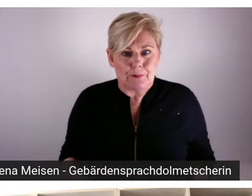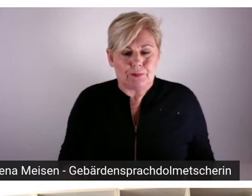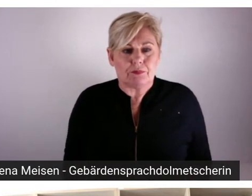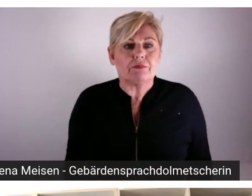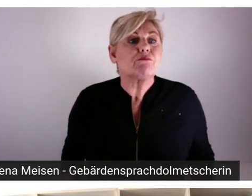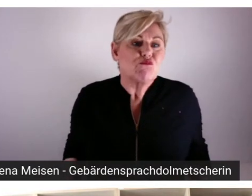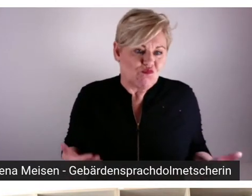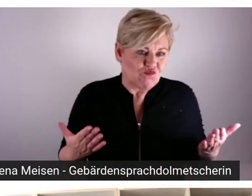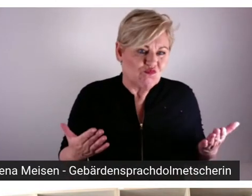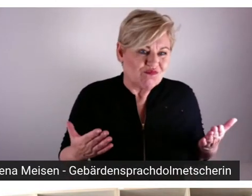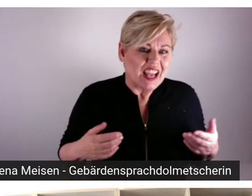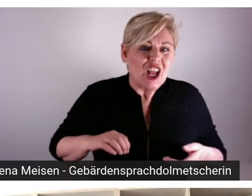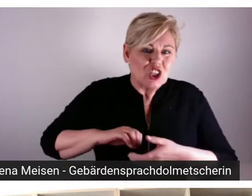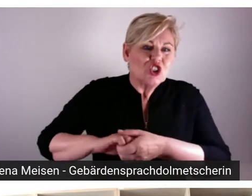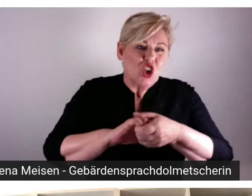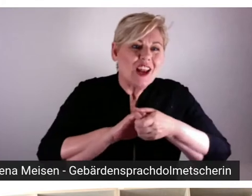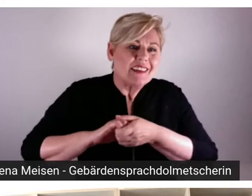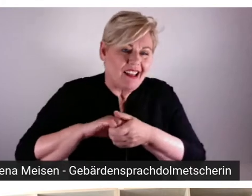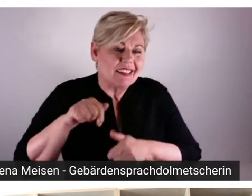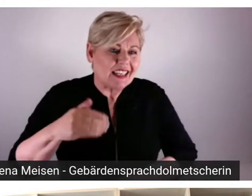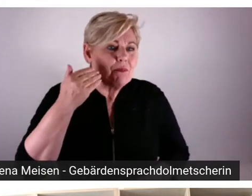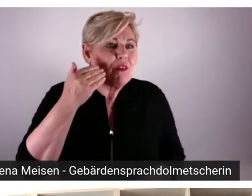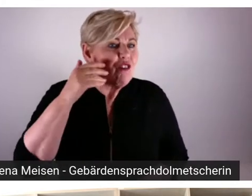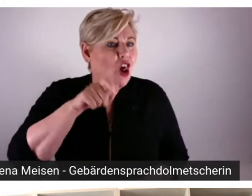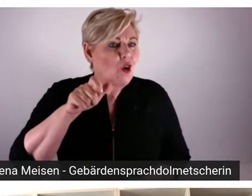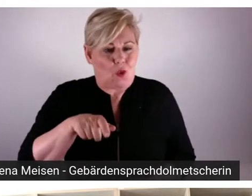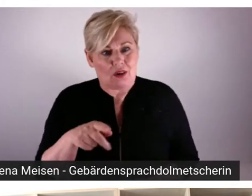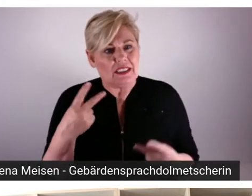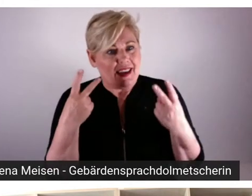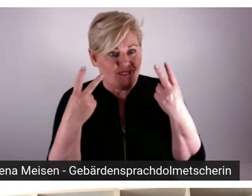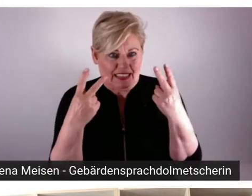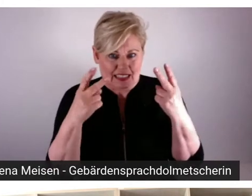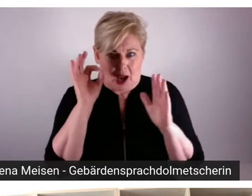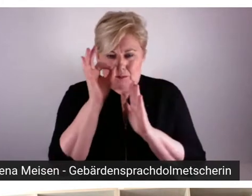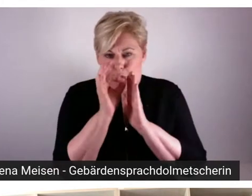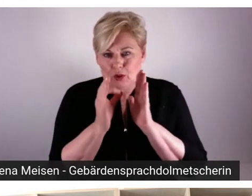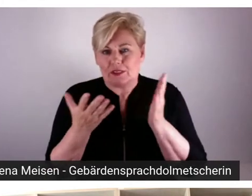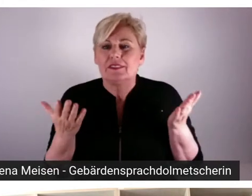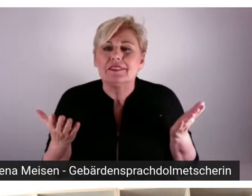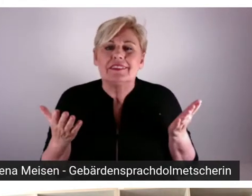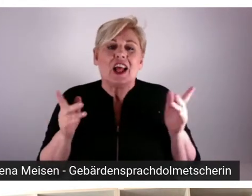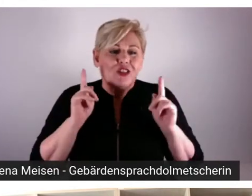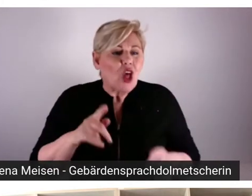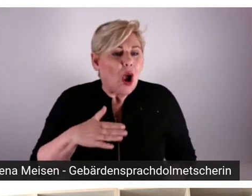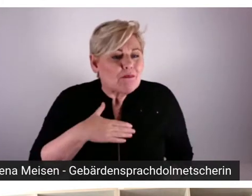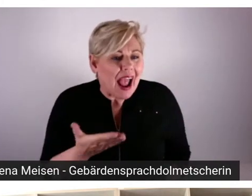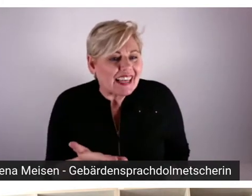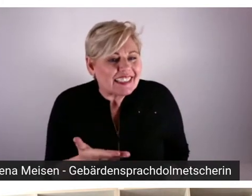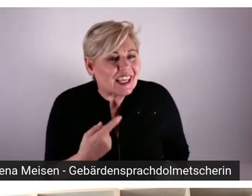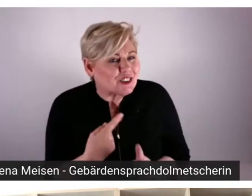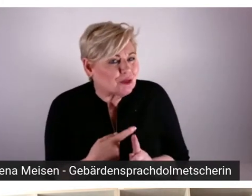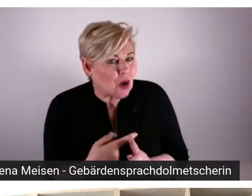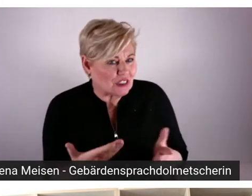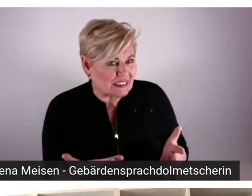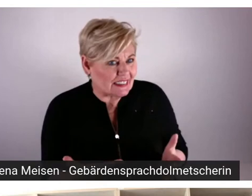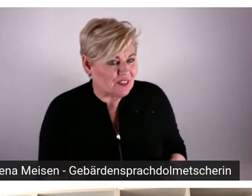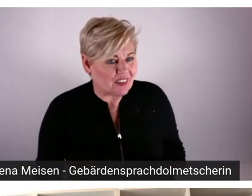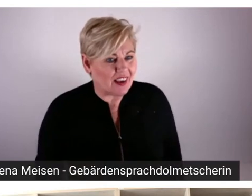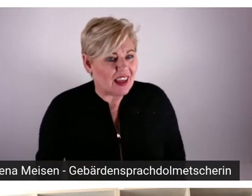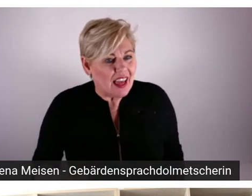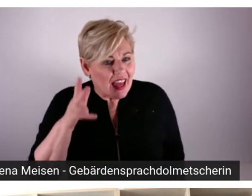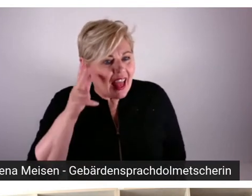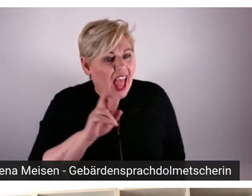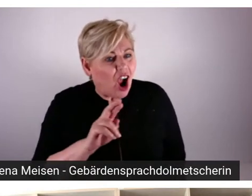Ja, die Solidarität in der Bevölkerung, ein ganz wichtiger Punkt. Vielleicht noch das paritätisch Positive. Rolf